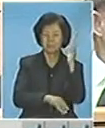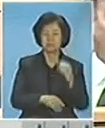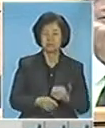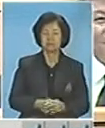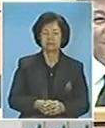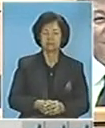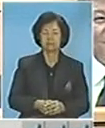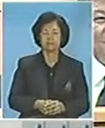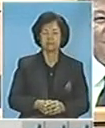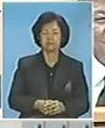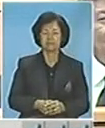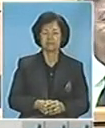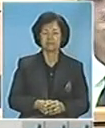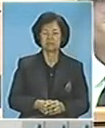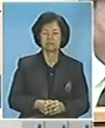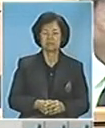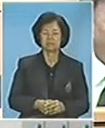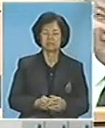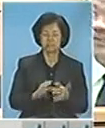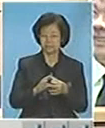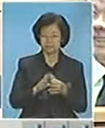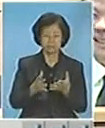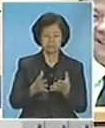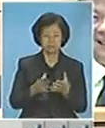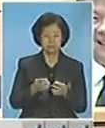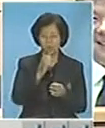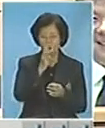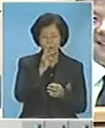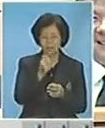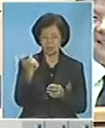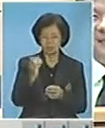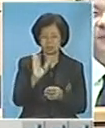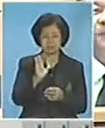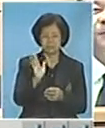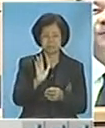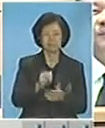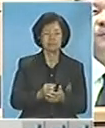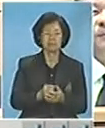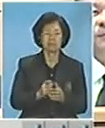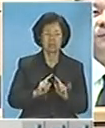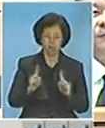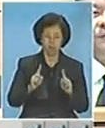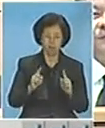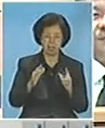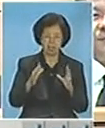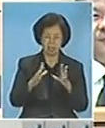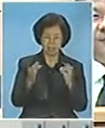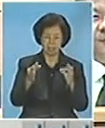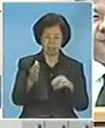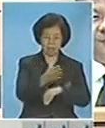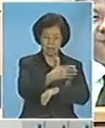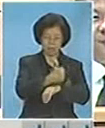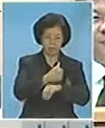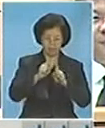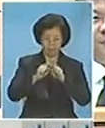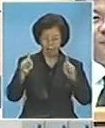ครับอันนี้ผมไม่ได้ว่าอย่างอื่นนะครับแต่ทัศนะทางการเมืองนั้นเราแตกต่างกันครับ